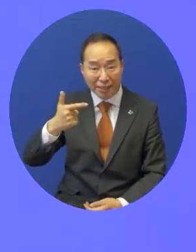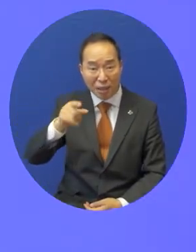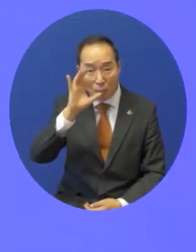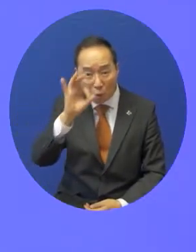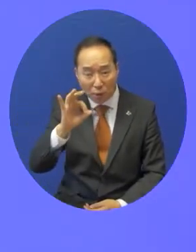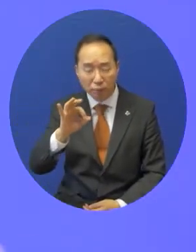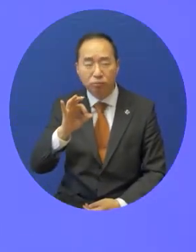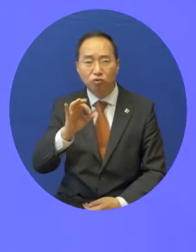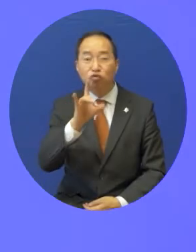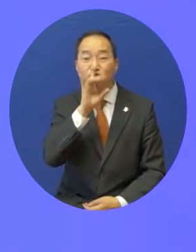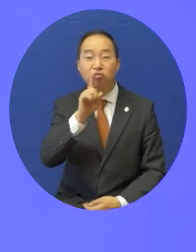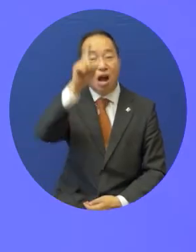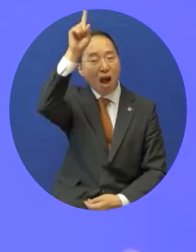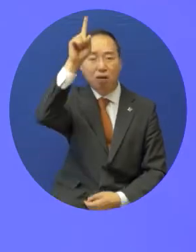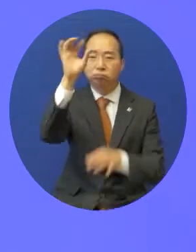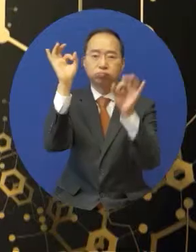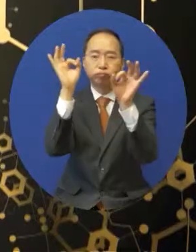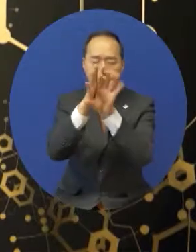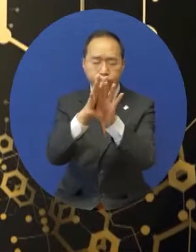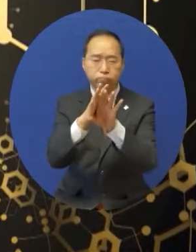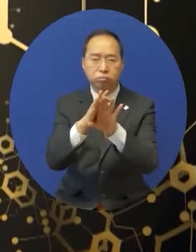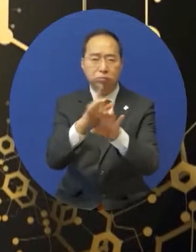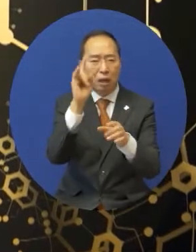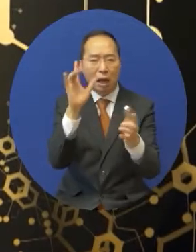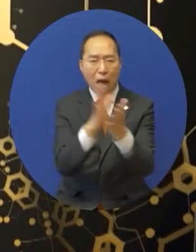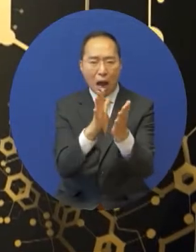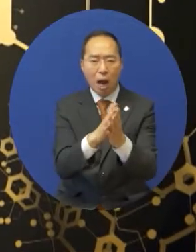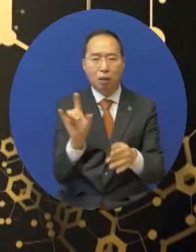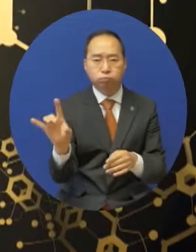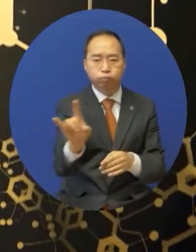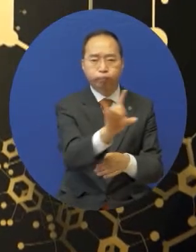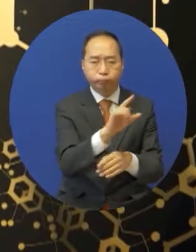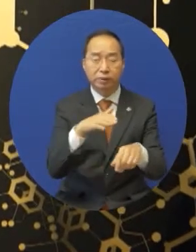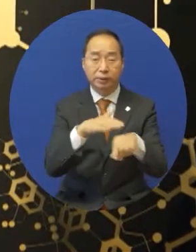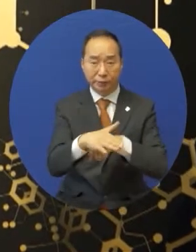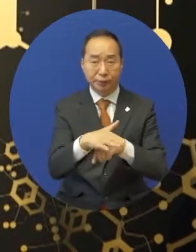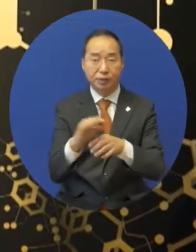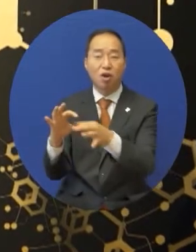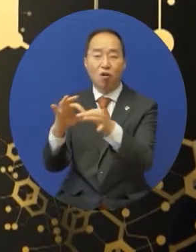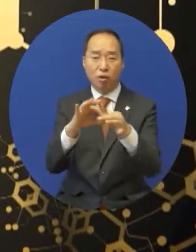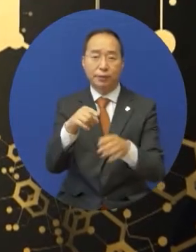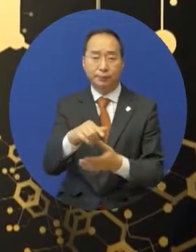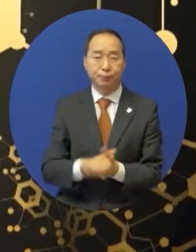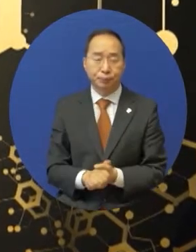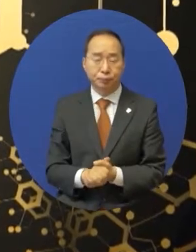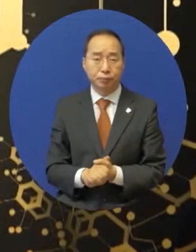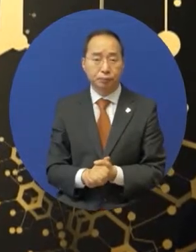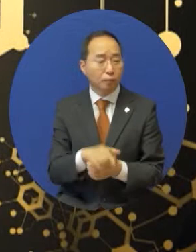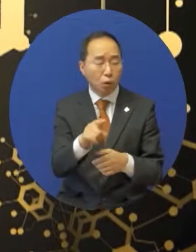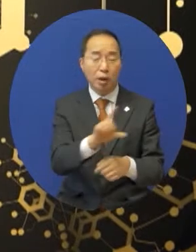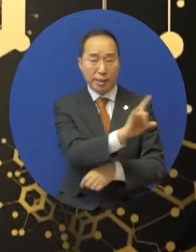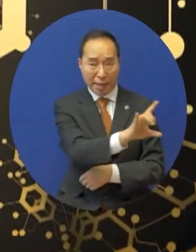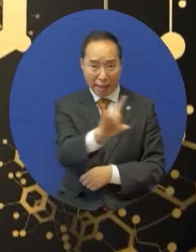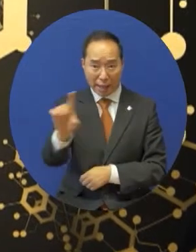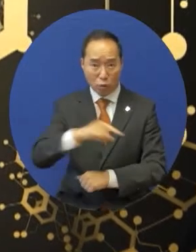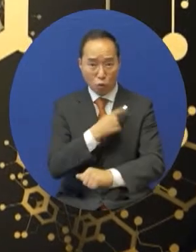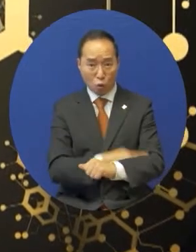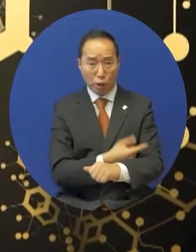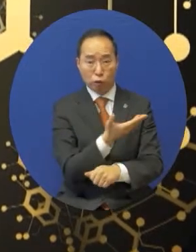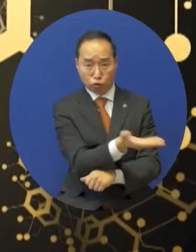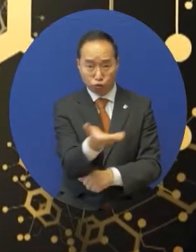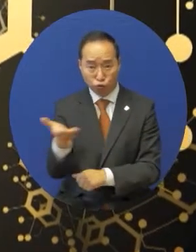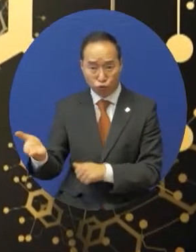이게 다 탈중앙화, 분권화되어 있잖아요. 그러니까 각 개인들의 권한을